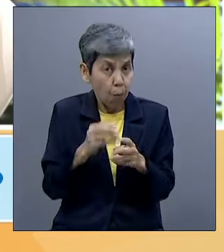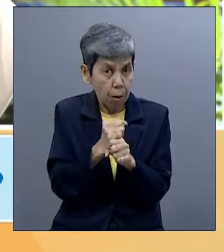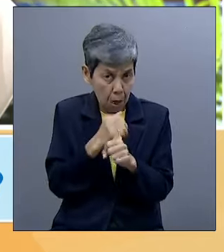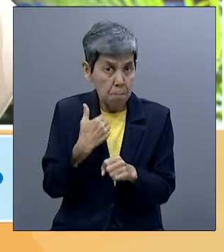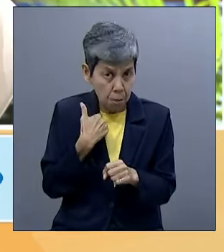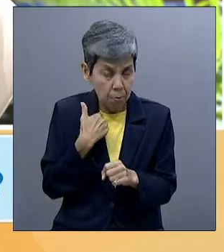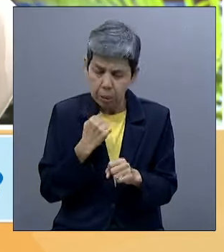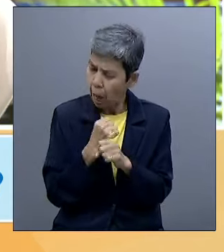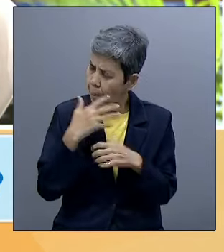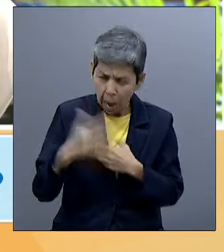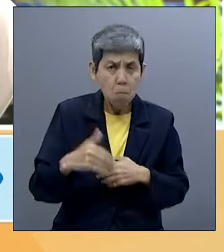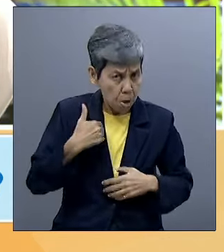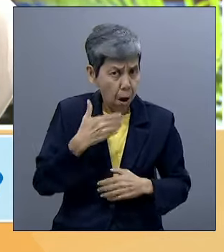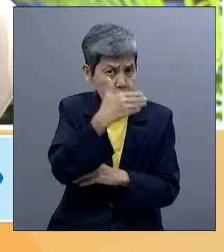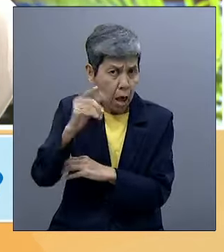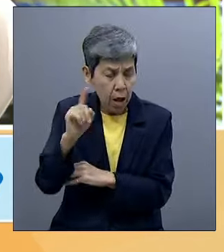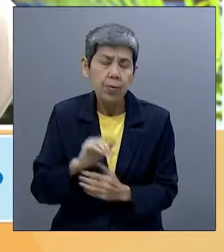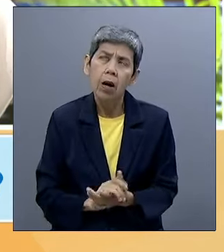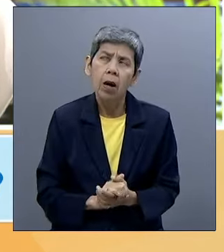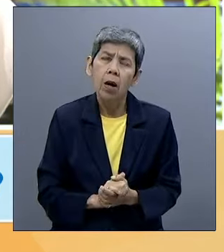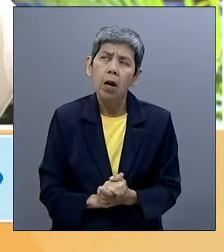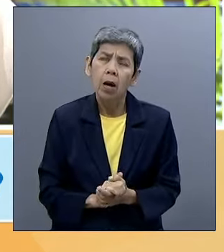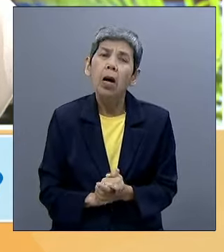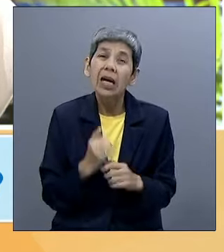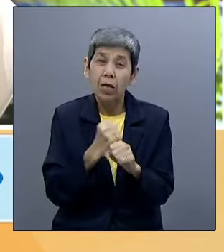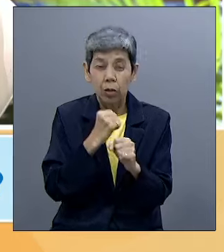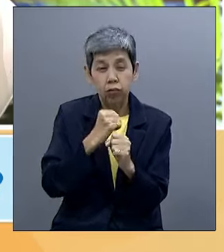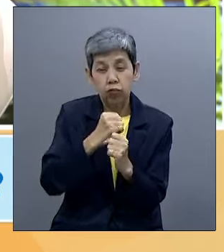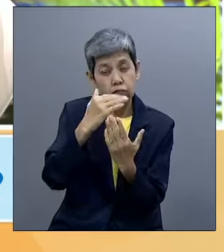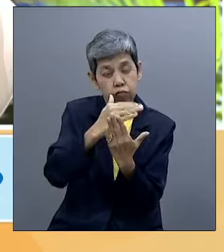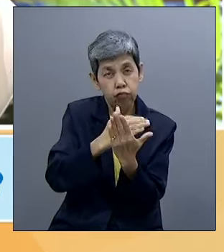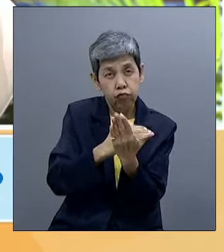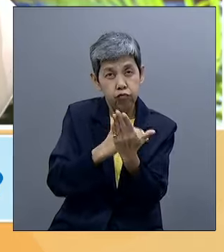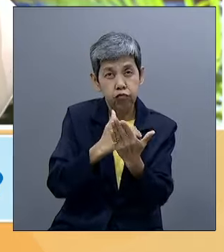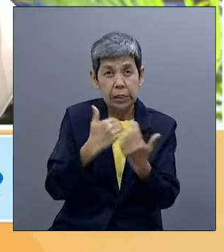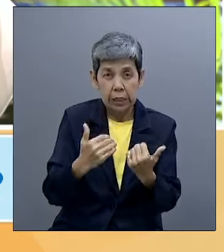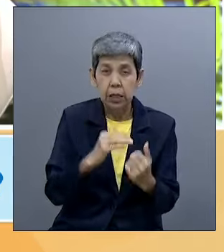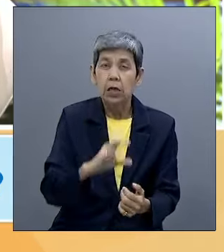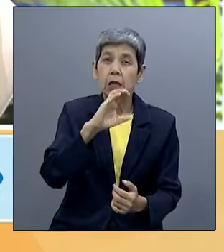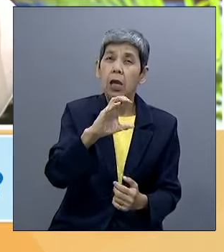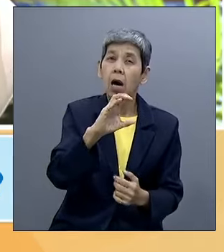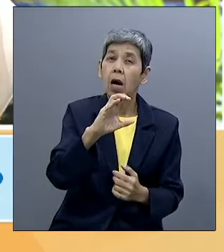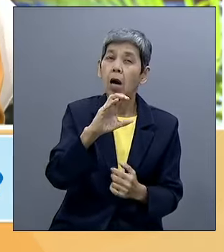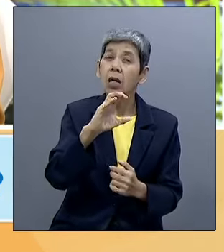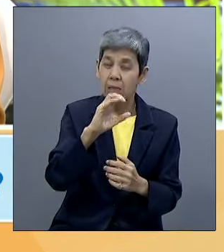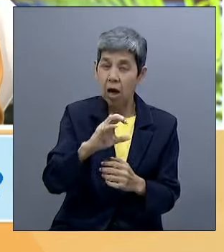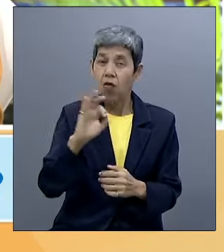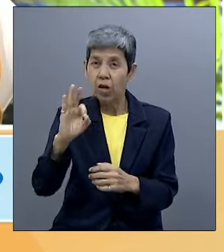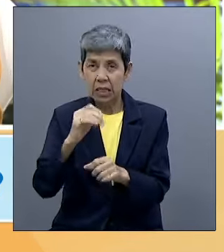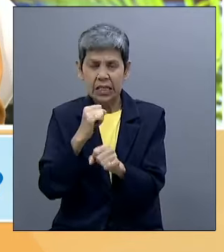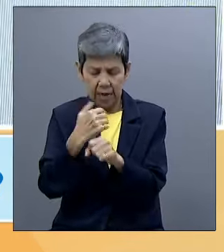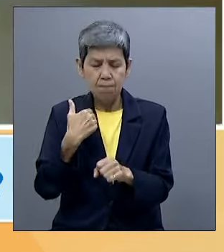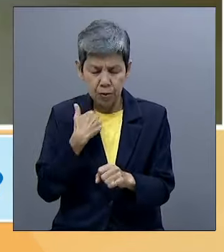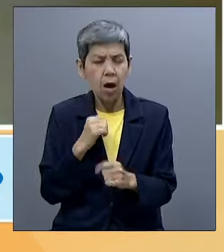แบบแล้วบ้างคะ อ๋อจริงๆเรื่องนโยบาย Go Cloud First เนี่ยก็หลายประเทศนะฮะหลายประเทศที่เอามาใ